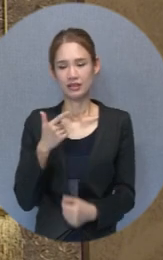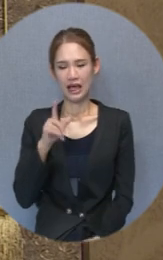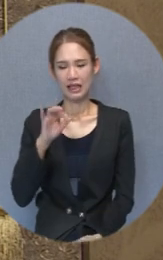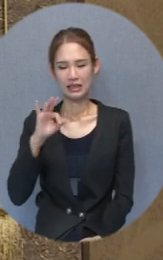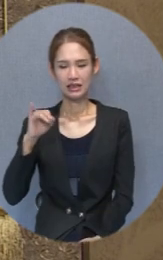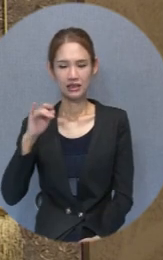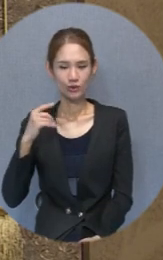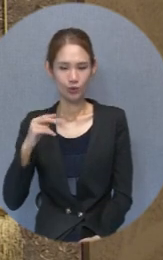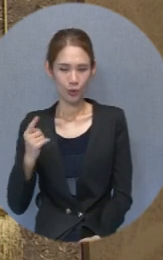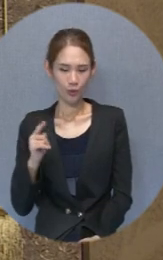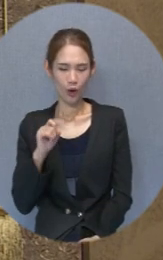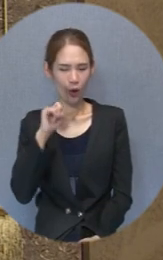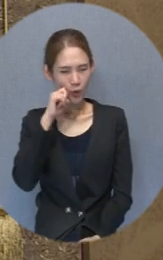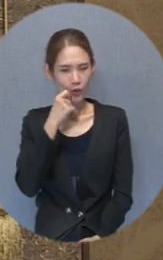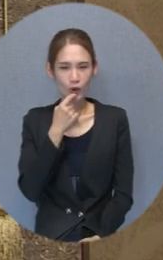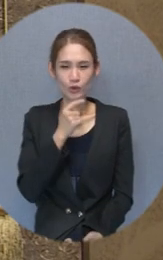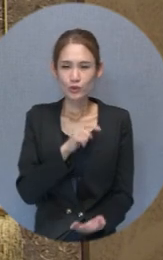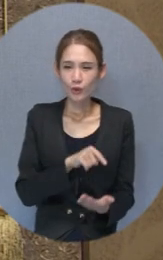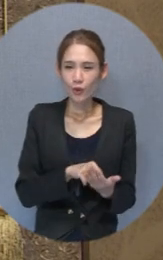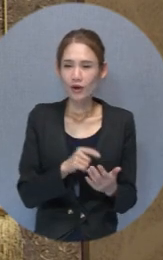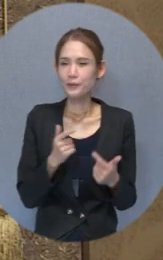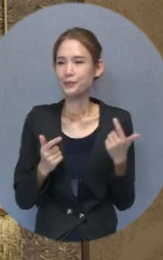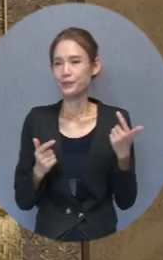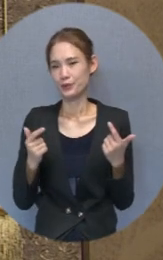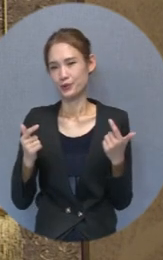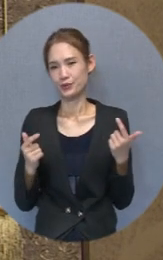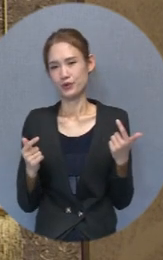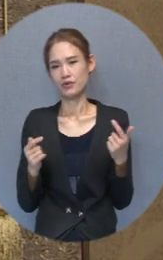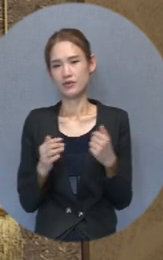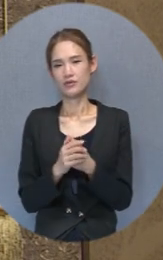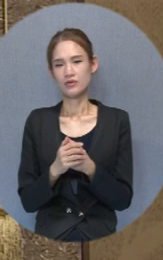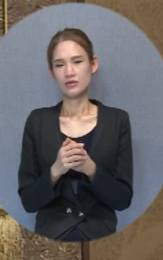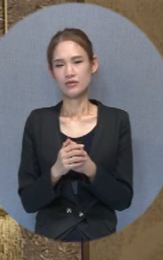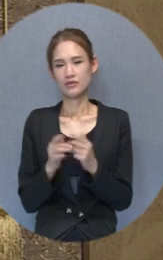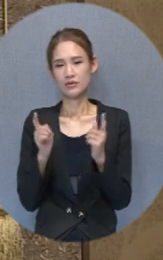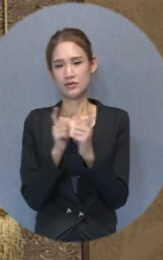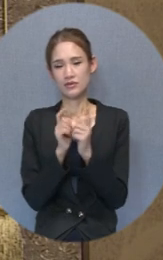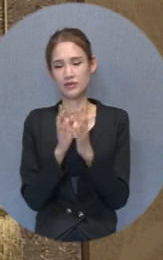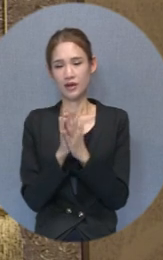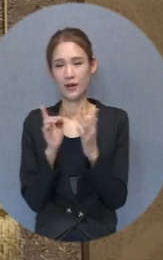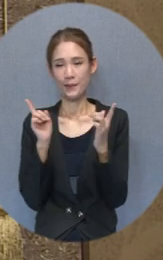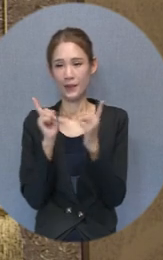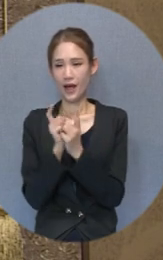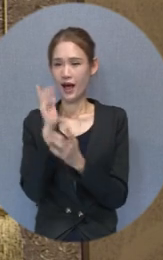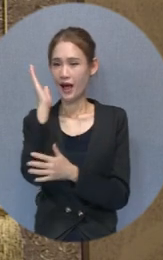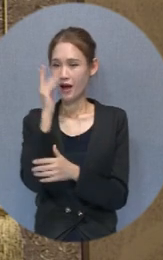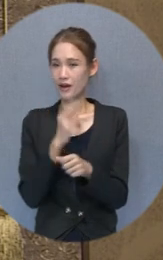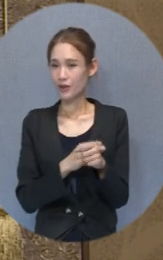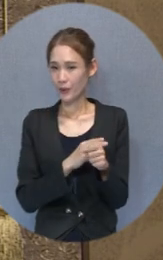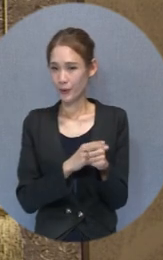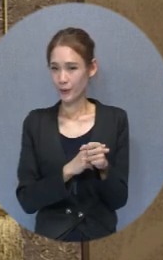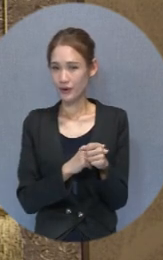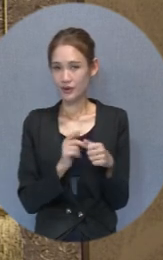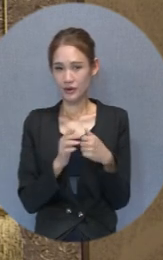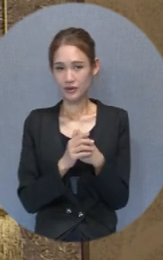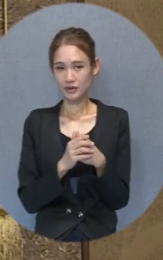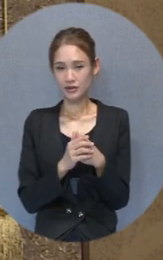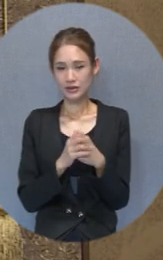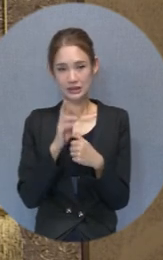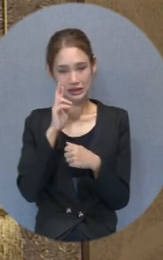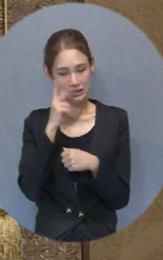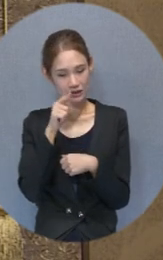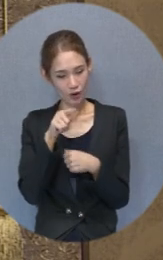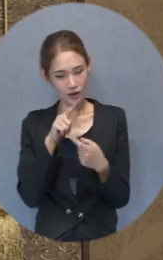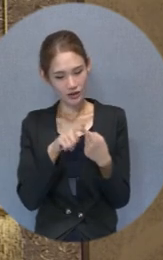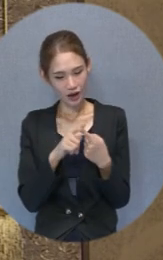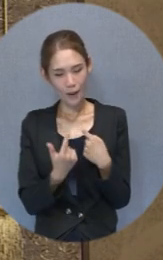조절을 저희가 많이 하게 되었어요. 그러니까 만나서 강사 선생님이랑 만들 때에는 틀린 부분을 지적해서